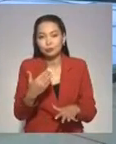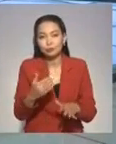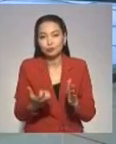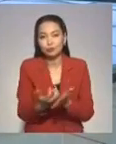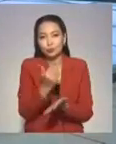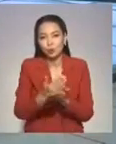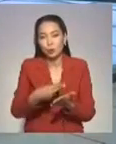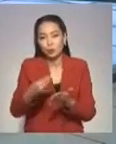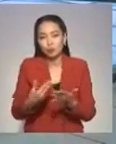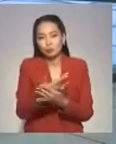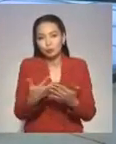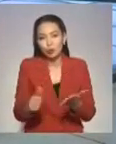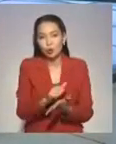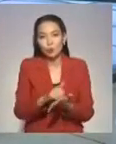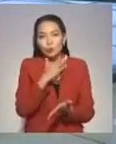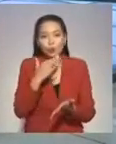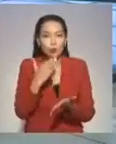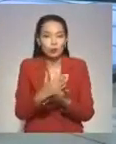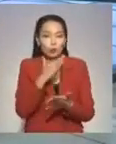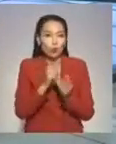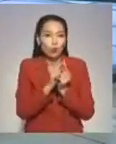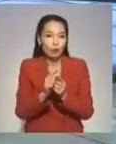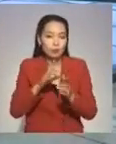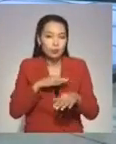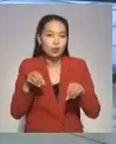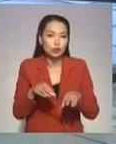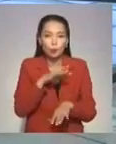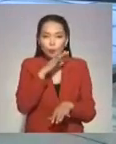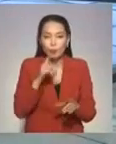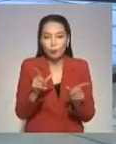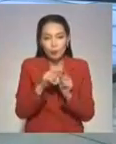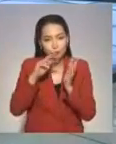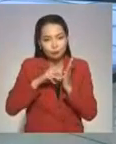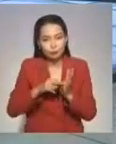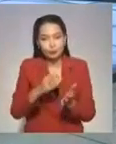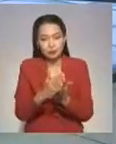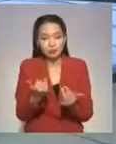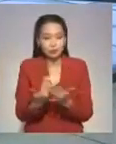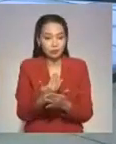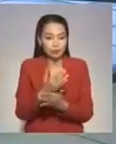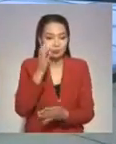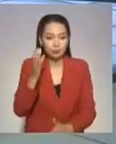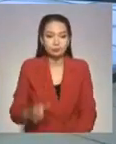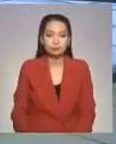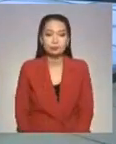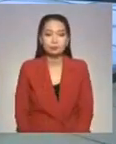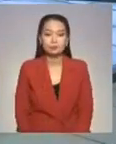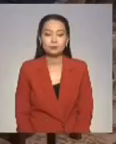десятки документов, проведены масса встреч и приняты решения о десятках совместных проектах. Подробнее о них расскажет Анара